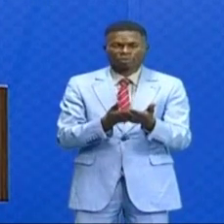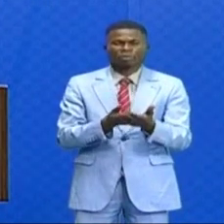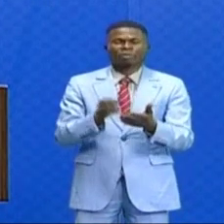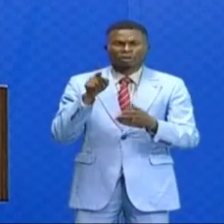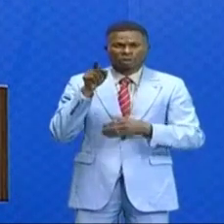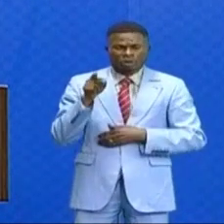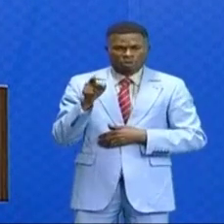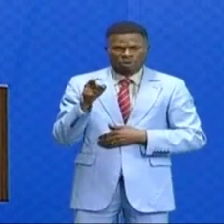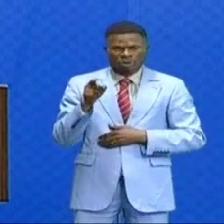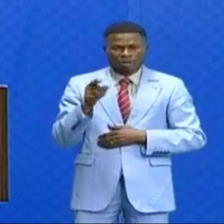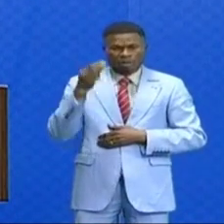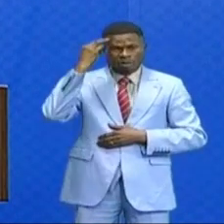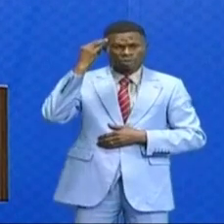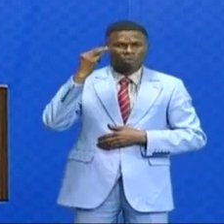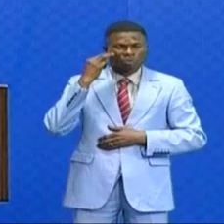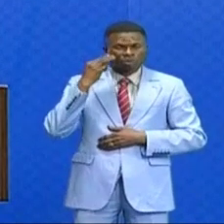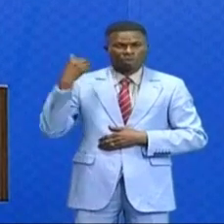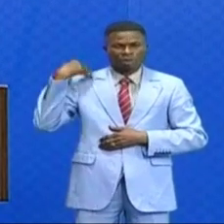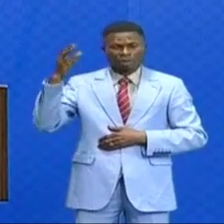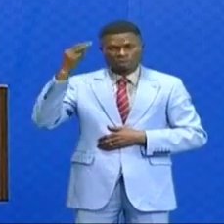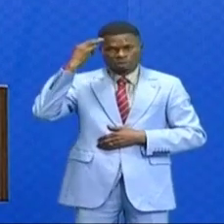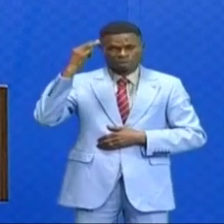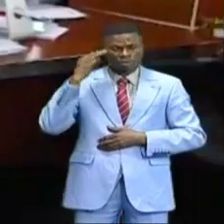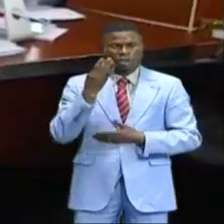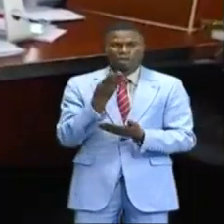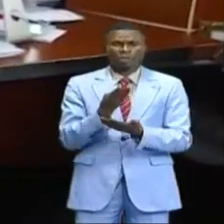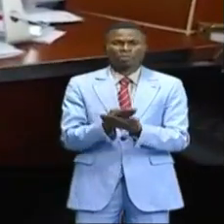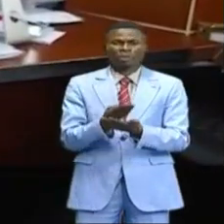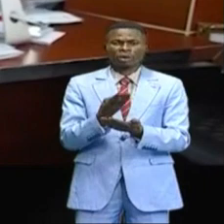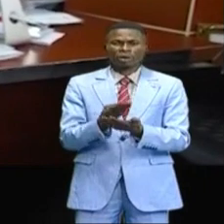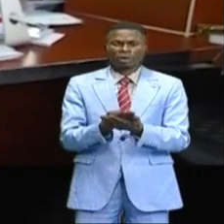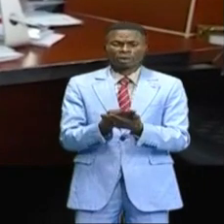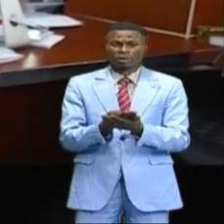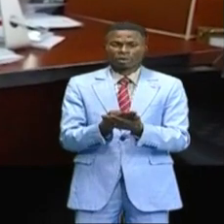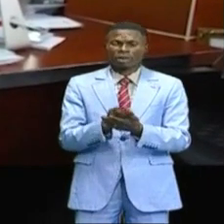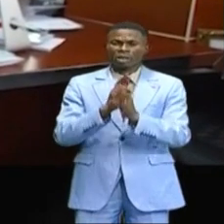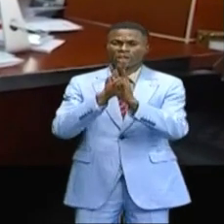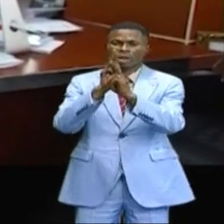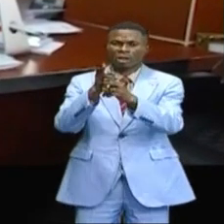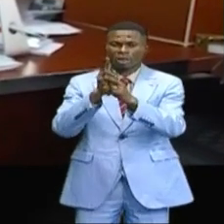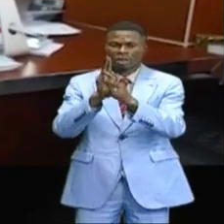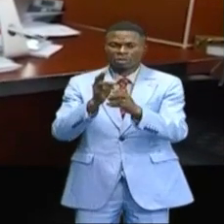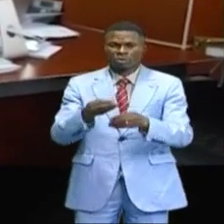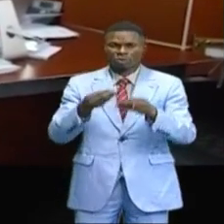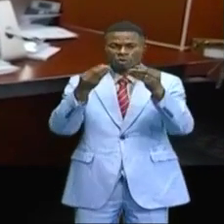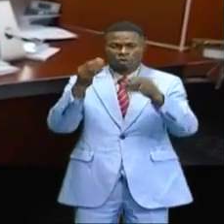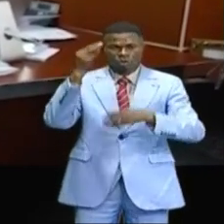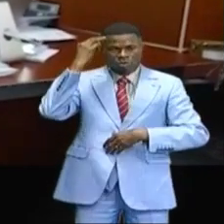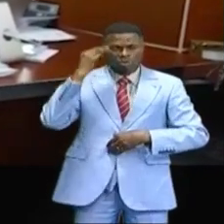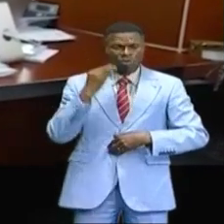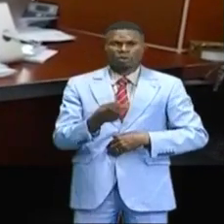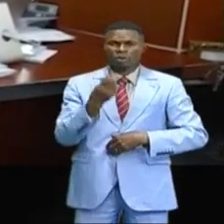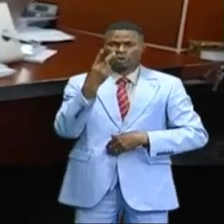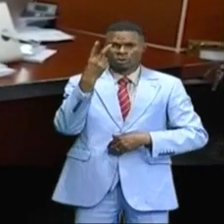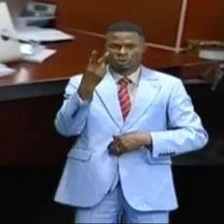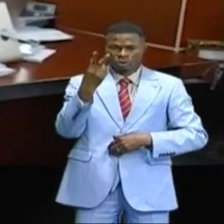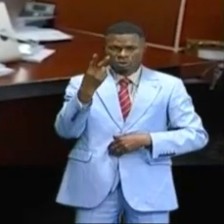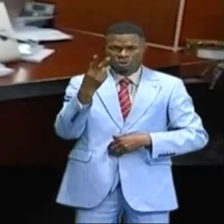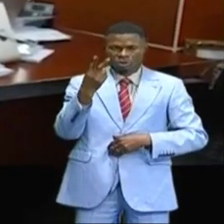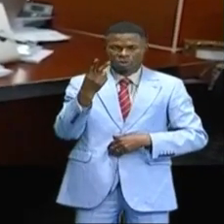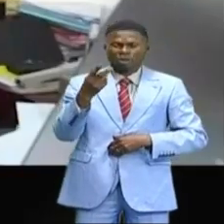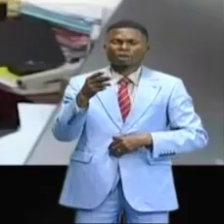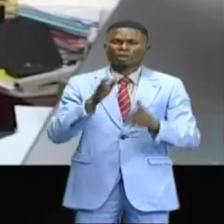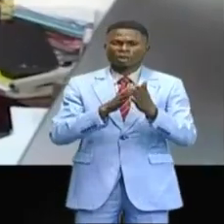tour, le ministre d'État, ministre du Budget, a présenté au Conseil deux rapports relatifs